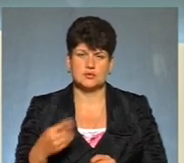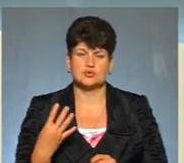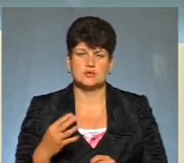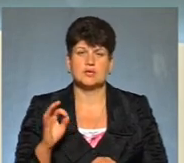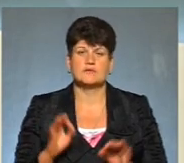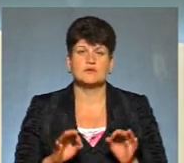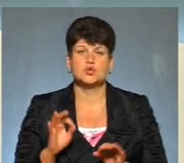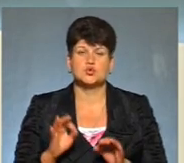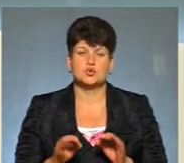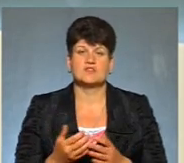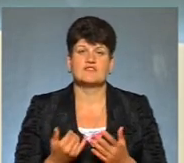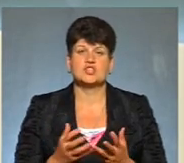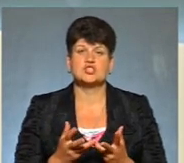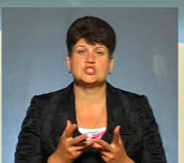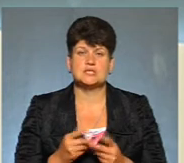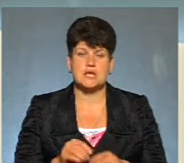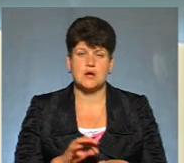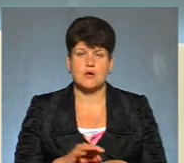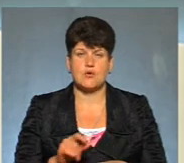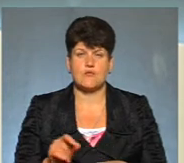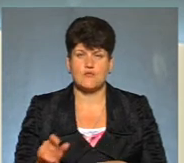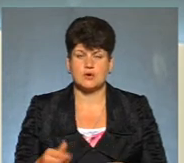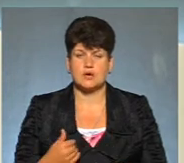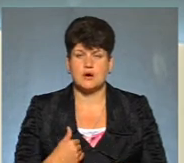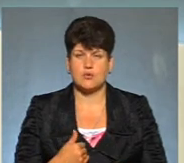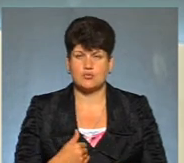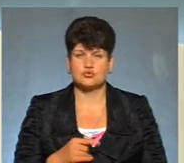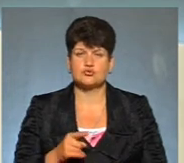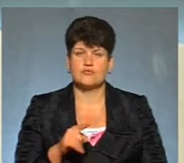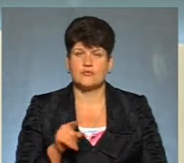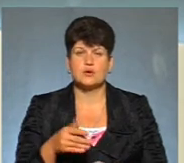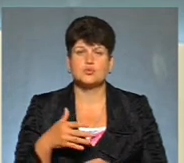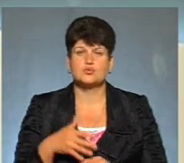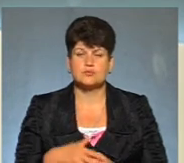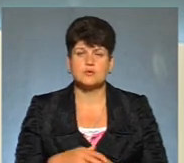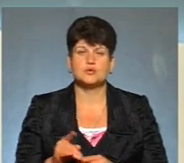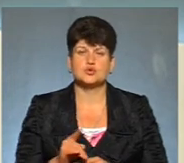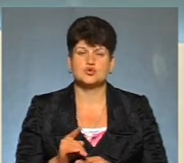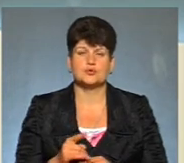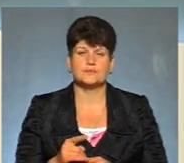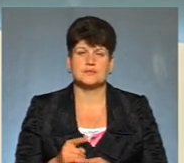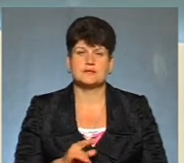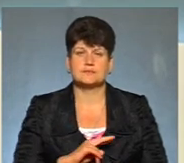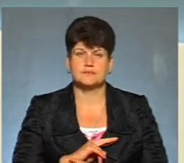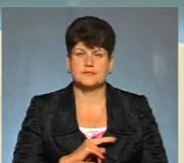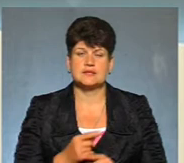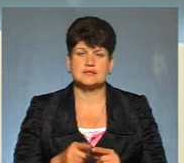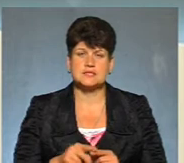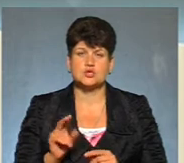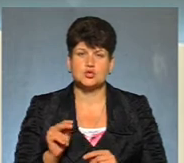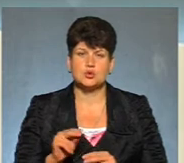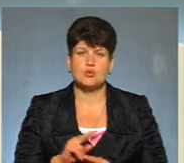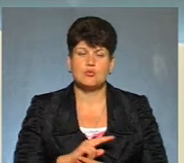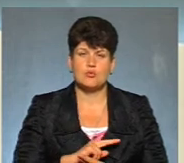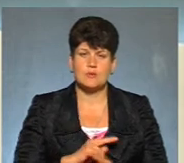1,4% від числа хворих. Я хочу, щоб ми розуміли, що летальність – це число померлих